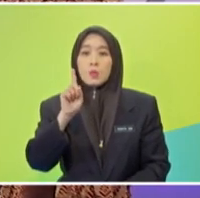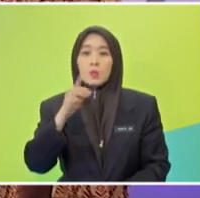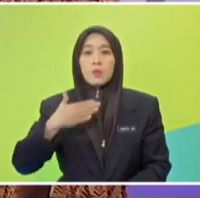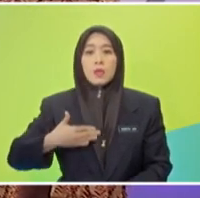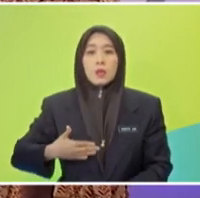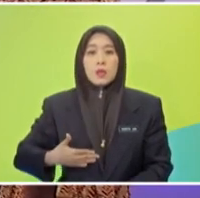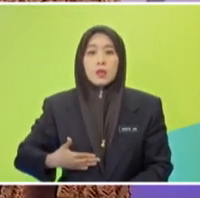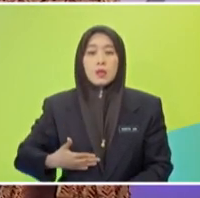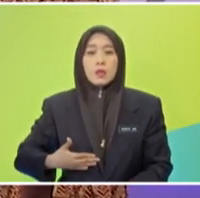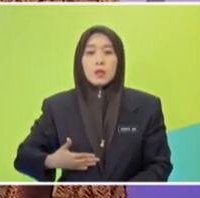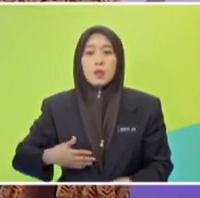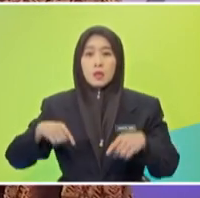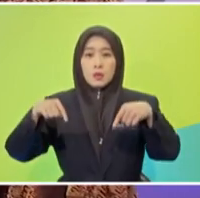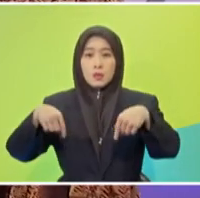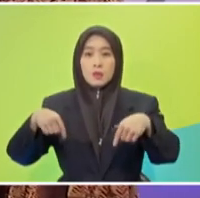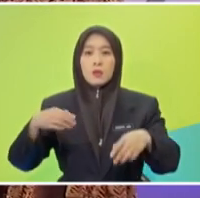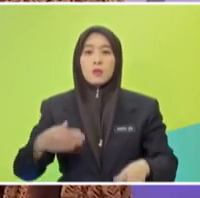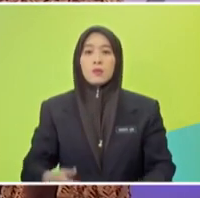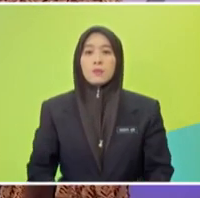di sini nah